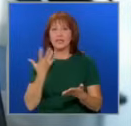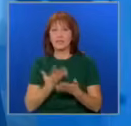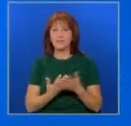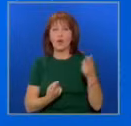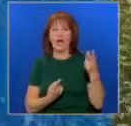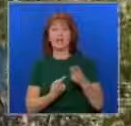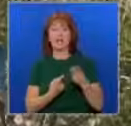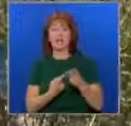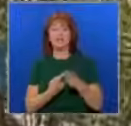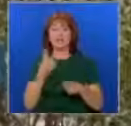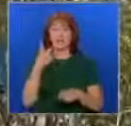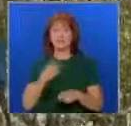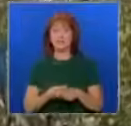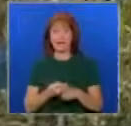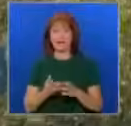излъчване.